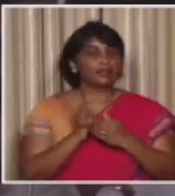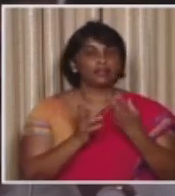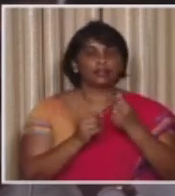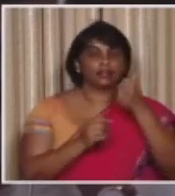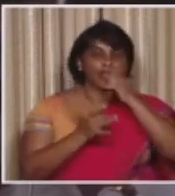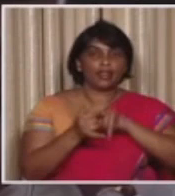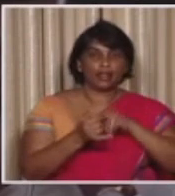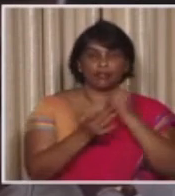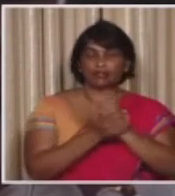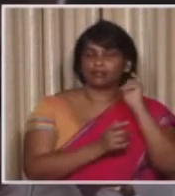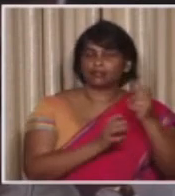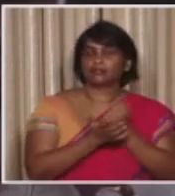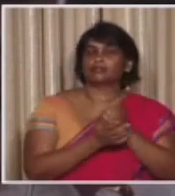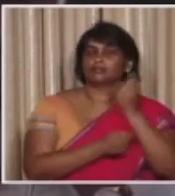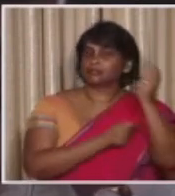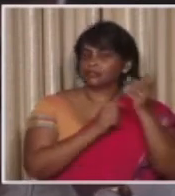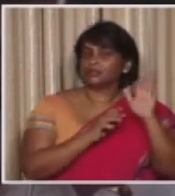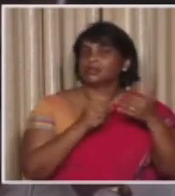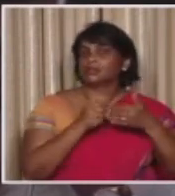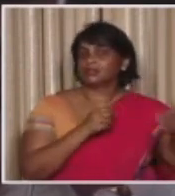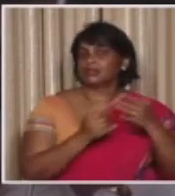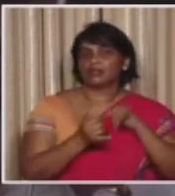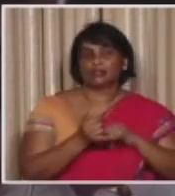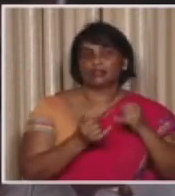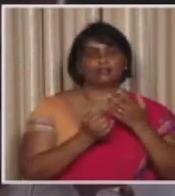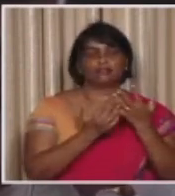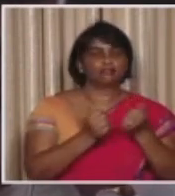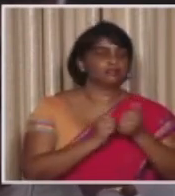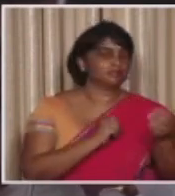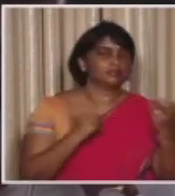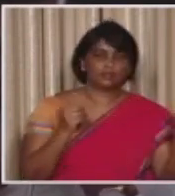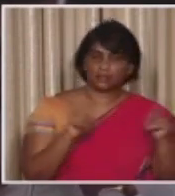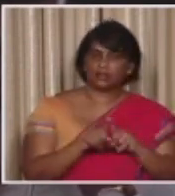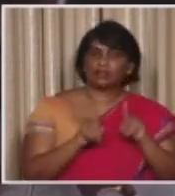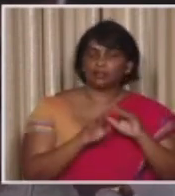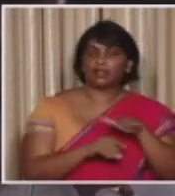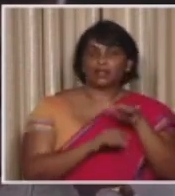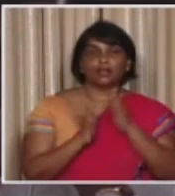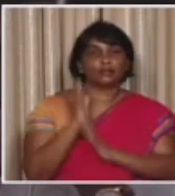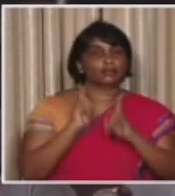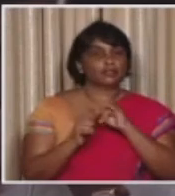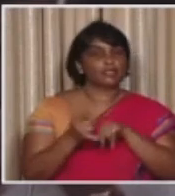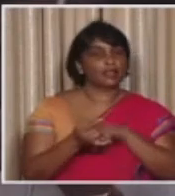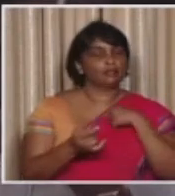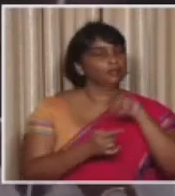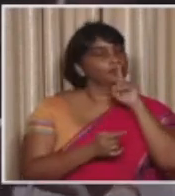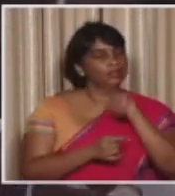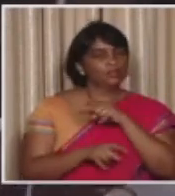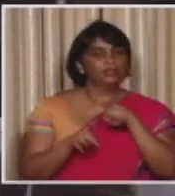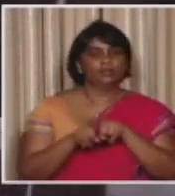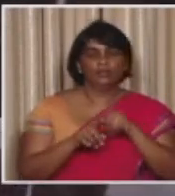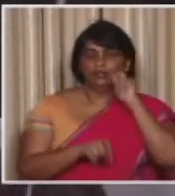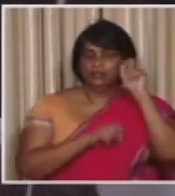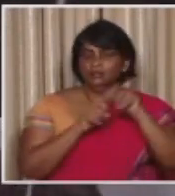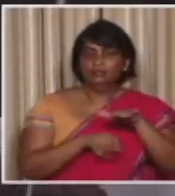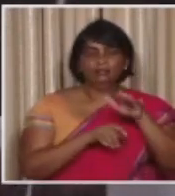ලියුම ලියලා මාස ගාණක් වෙනවා අද වෙනකන් ලේකම්වරයා ක්‍රියාමාර්ග ගන්නේ නැහැ ඒ වගේම අපි ඉඩම් අමාත්‍යංශයේ ලේකම්ට මේක කියලා කිව්වා ඒ වගේම ජනතා